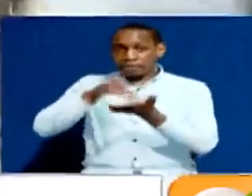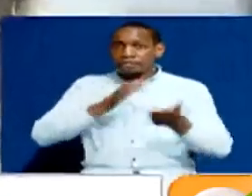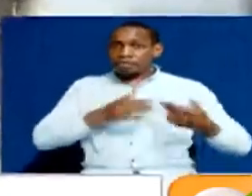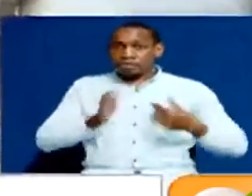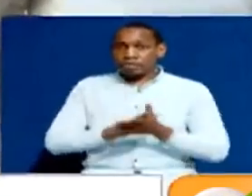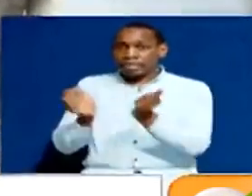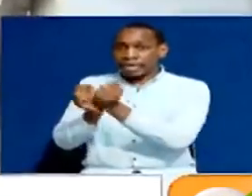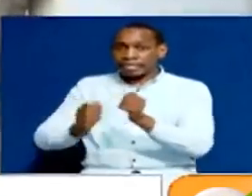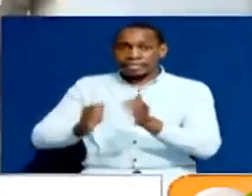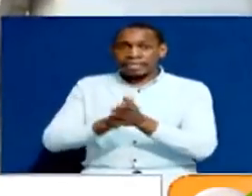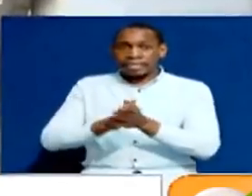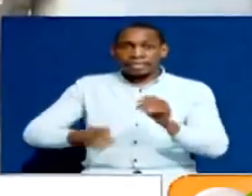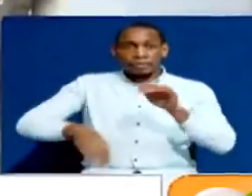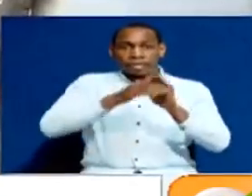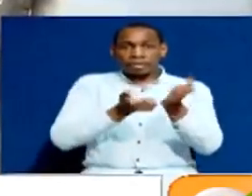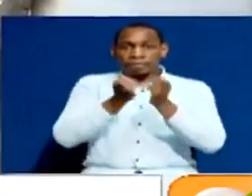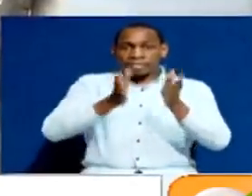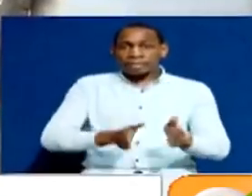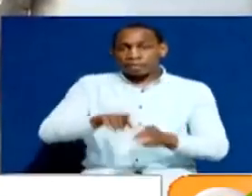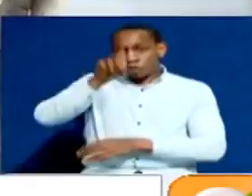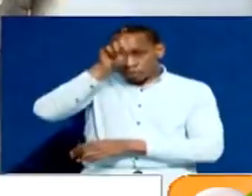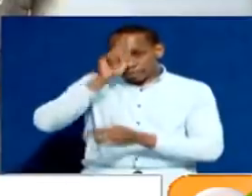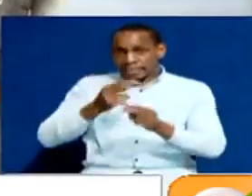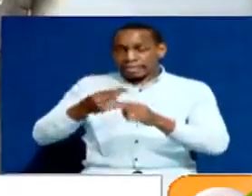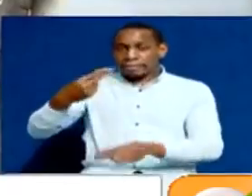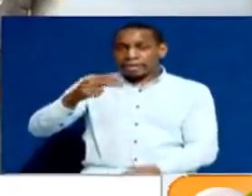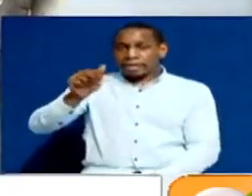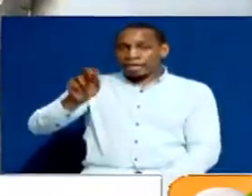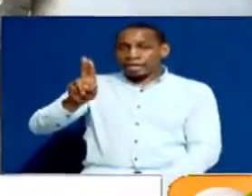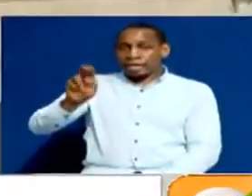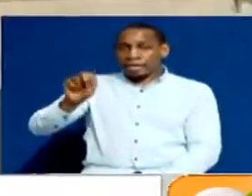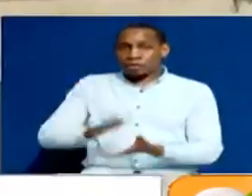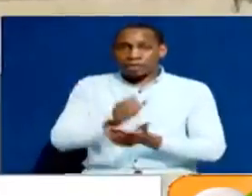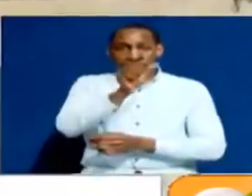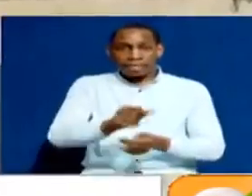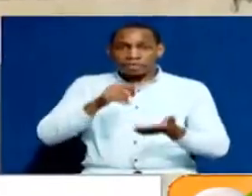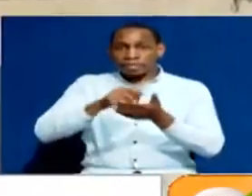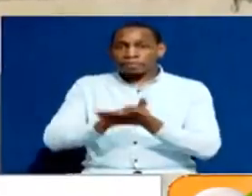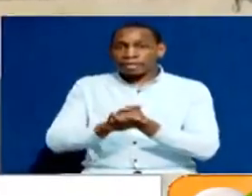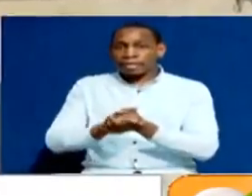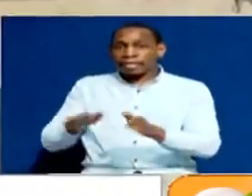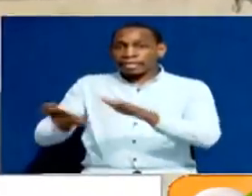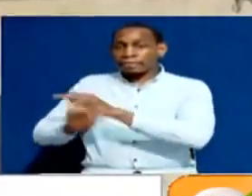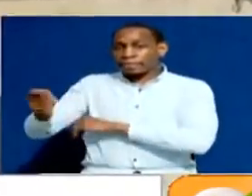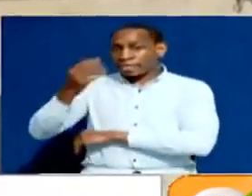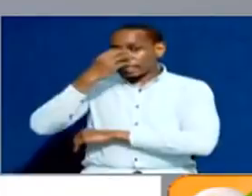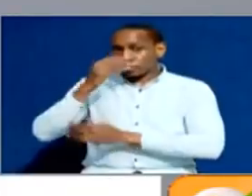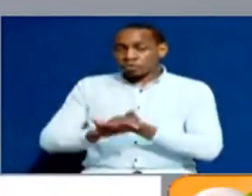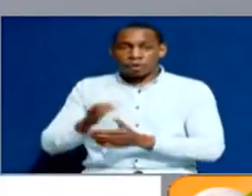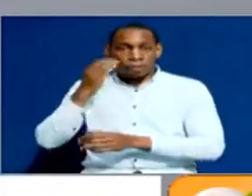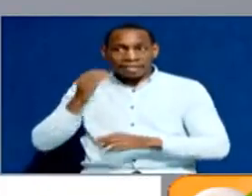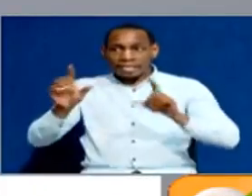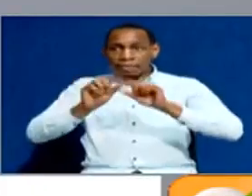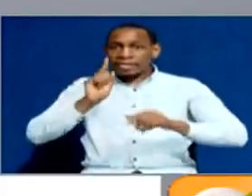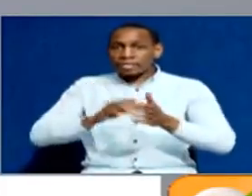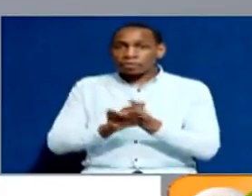kukamatwa na kusafirishwa kwa mfanyabiashara kutoka Uturuki Harun Aydin. Jamaa huyo anahusishwa na naibu rais William Ruto. Matiang'i